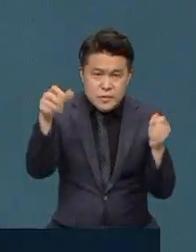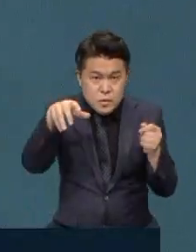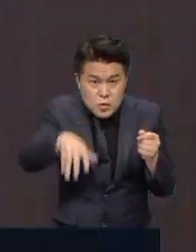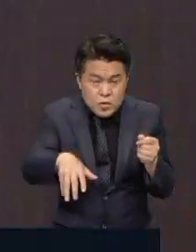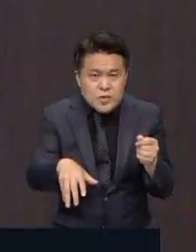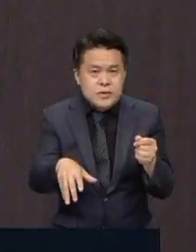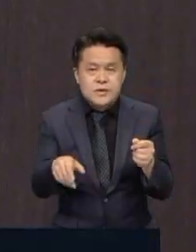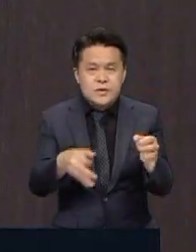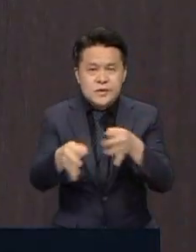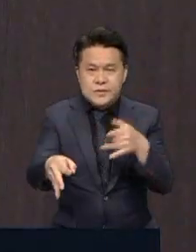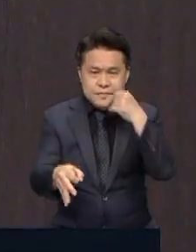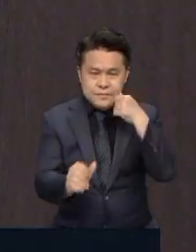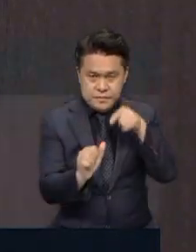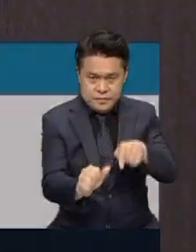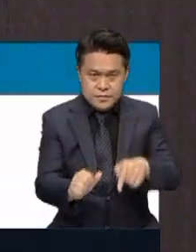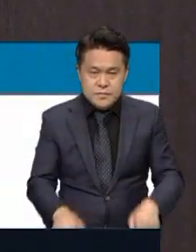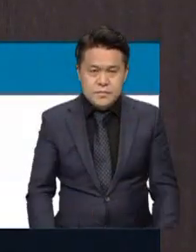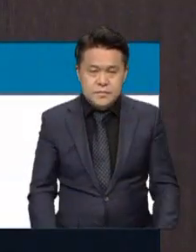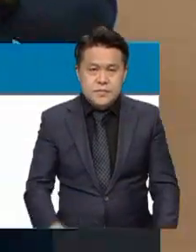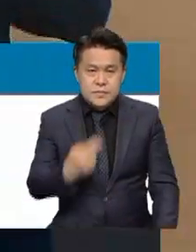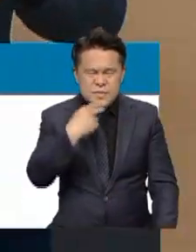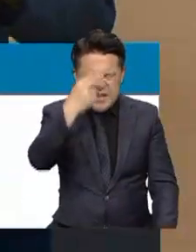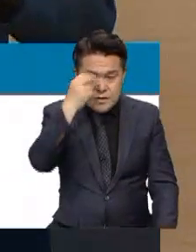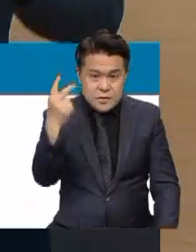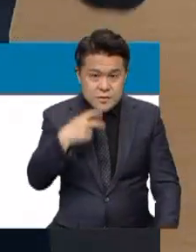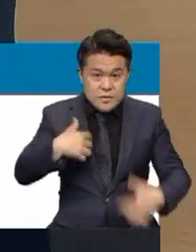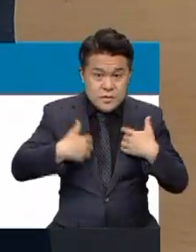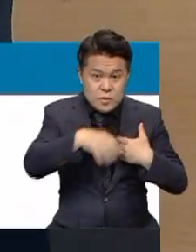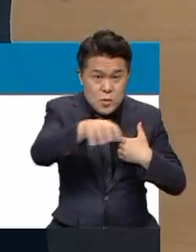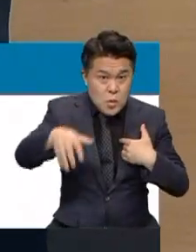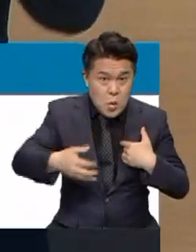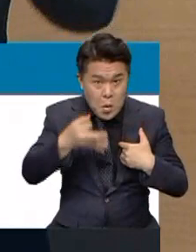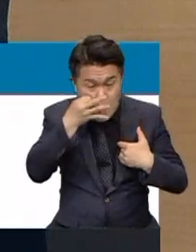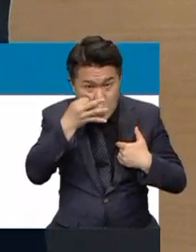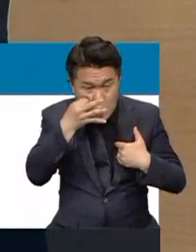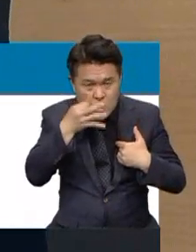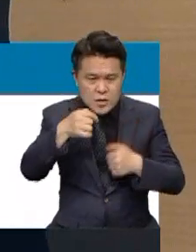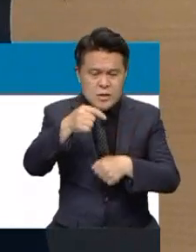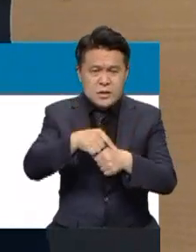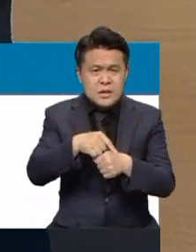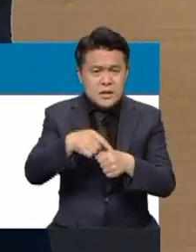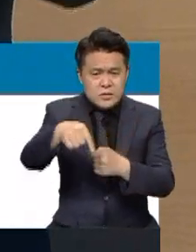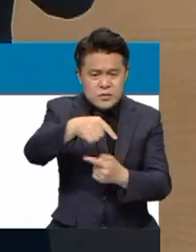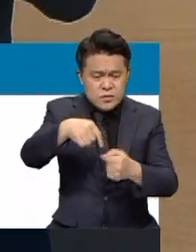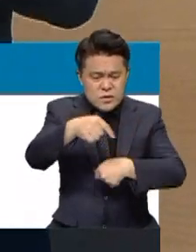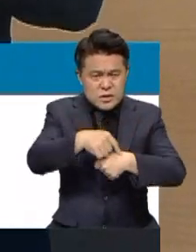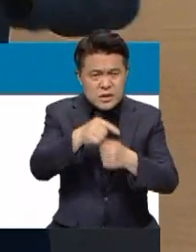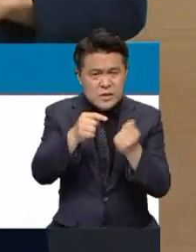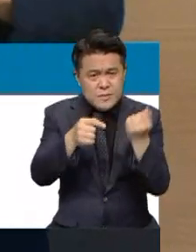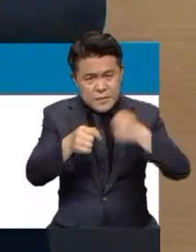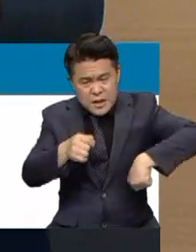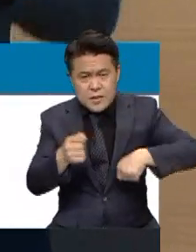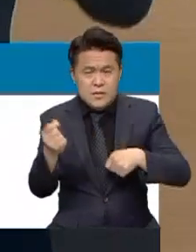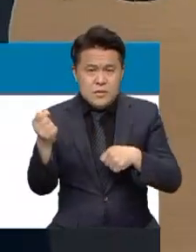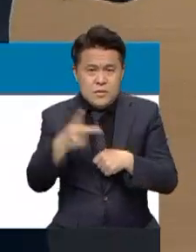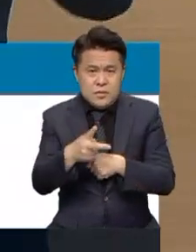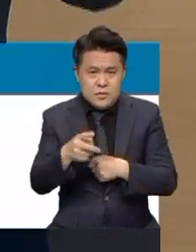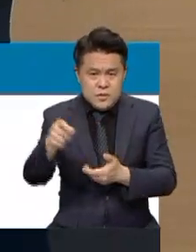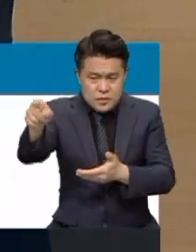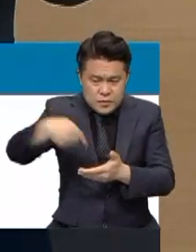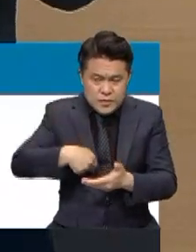영업을 금지했습니다. 유흥시설의 경우 운영시간 제한을 위반하거나 출입자 명부를 제대로 작성하지